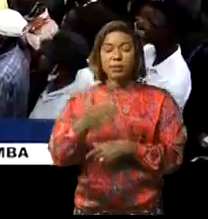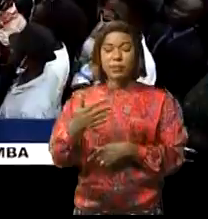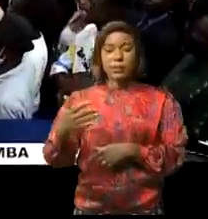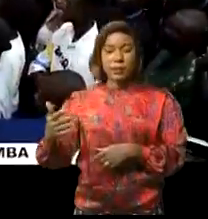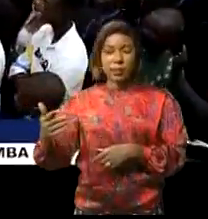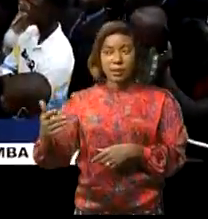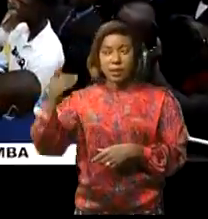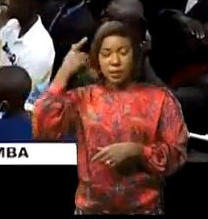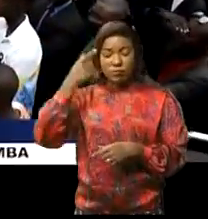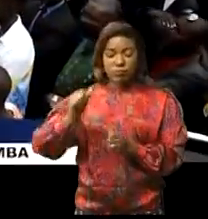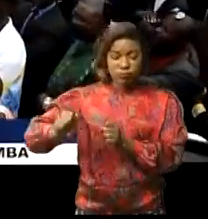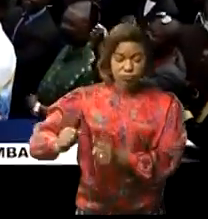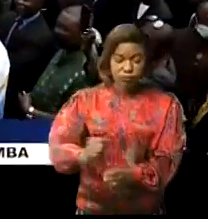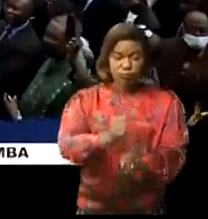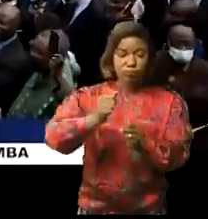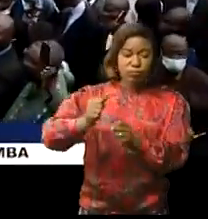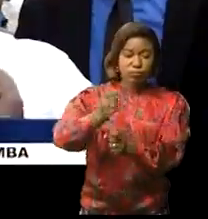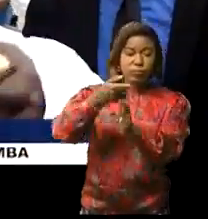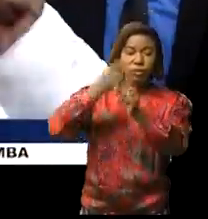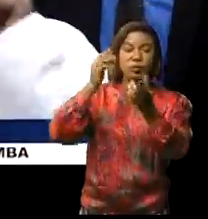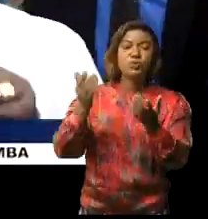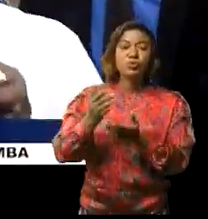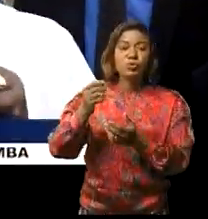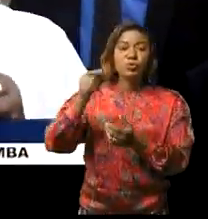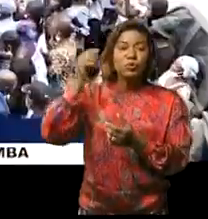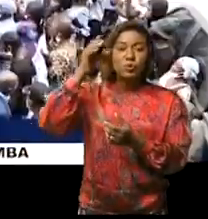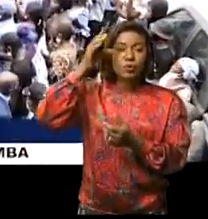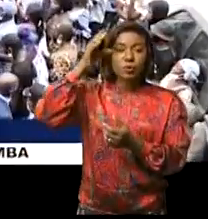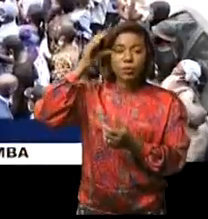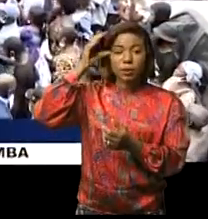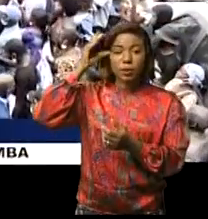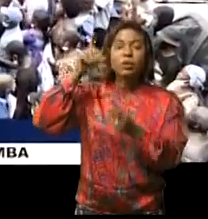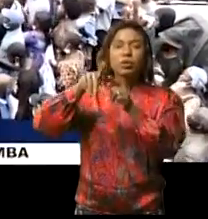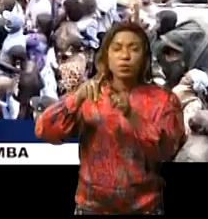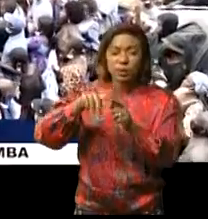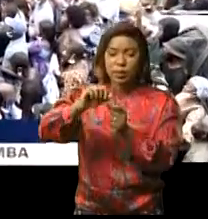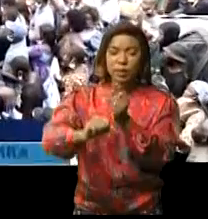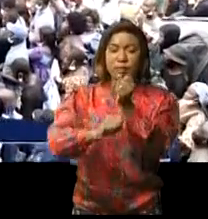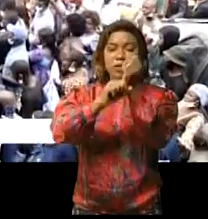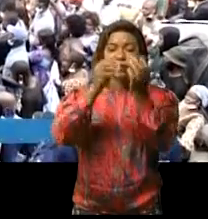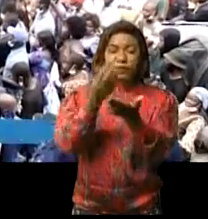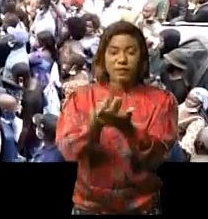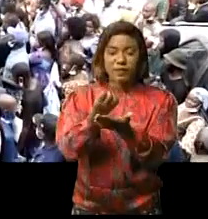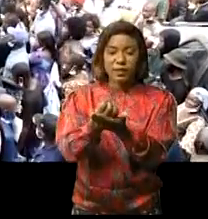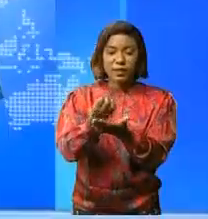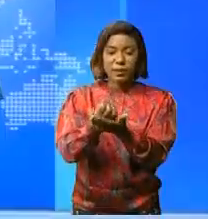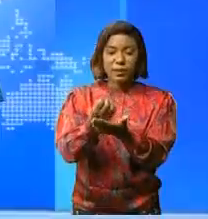roulant d'assainissement commandé de la Chine et l'appui financier mensuel du gouvernement